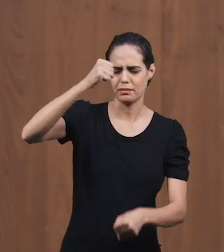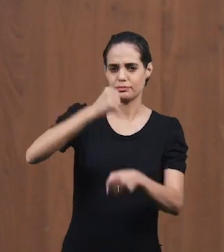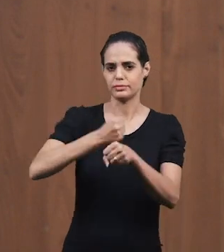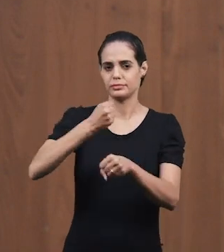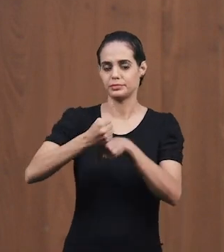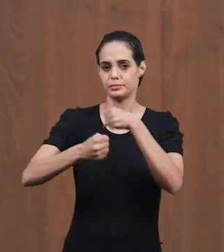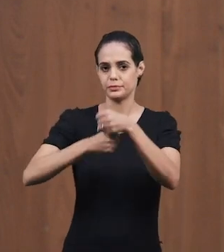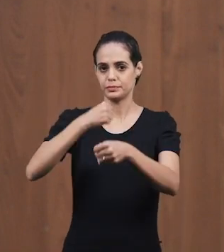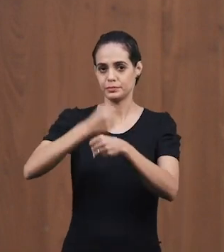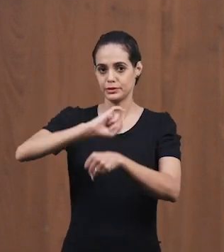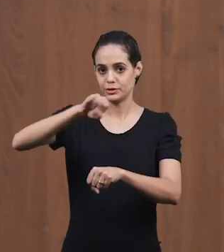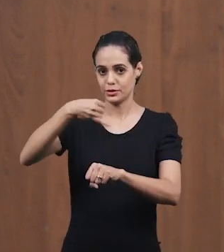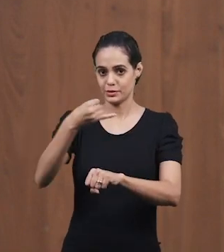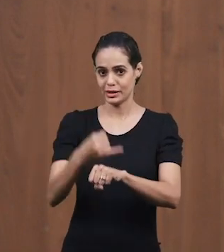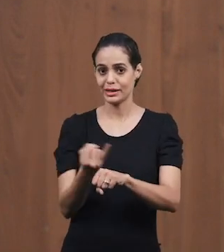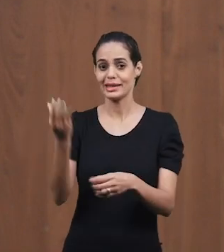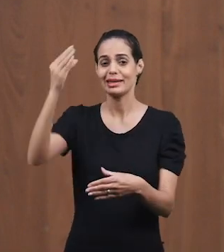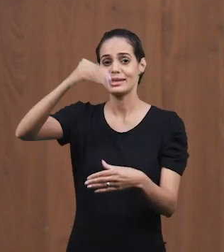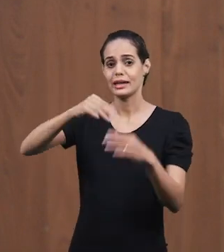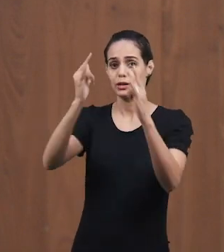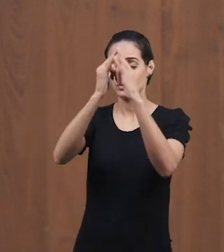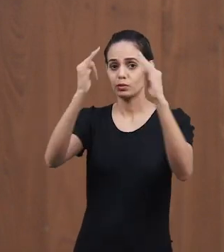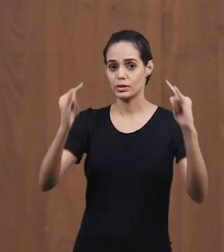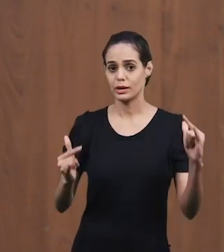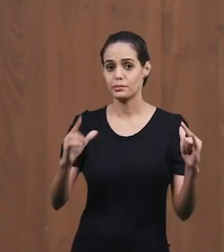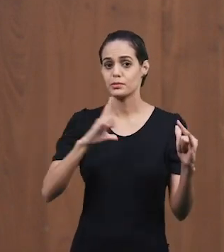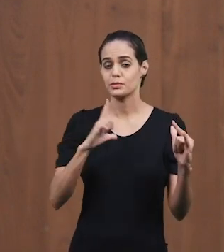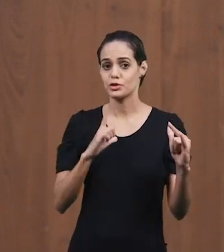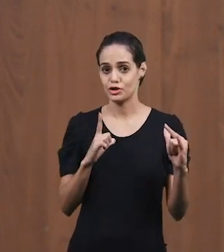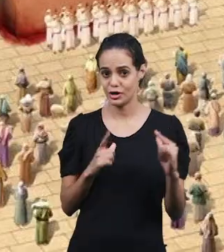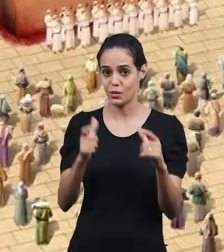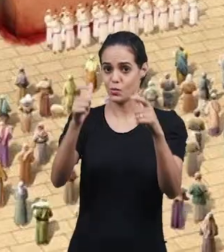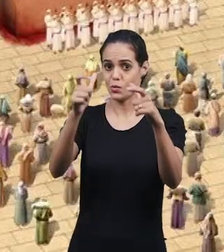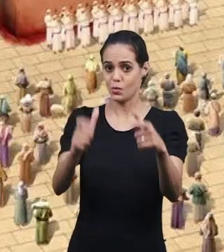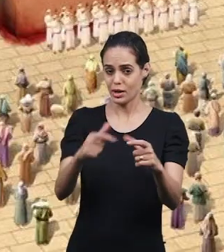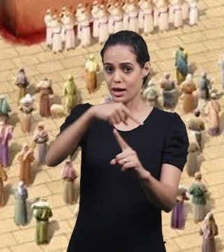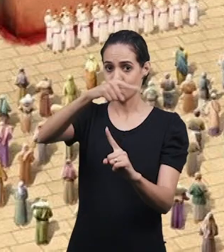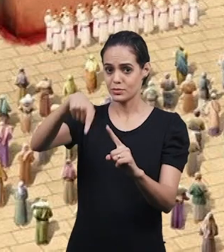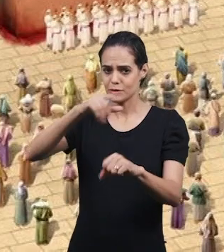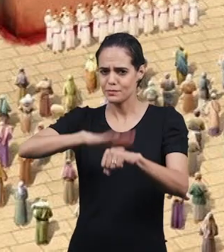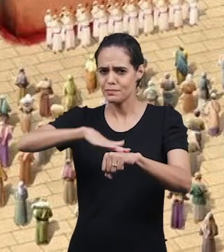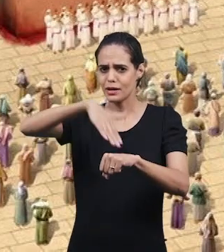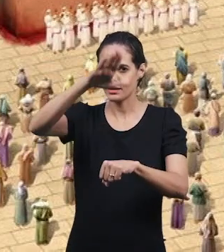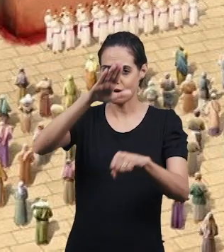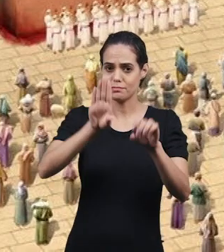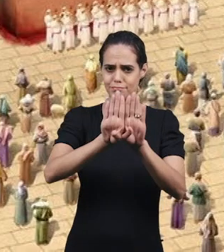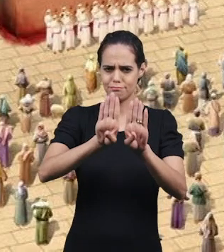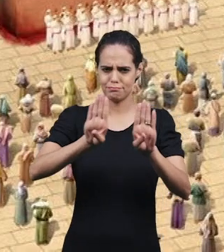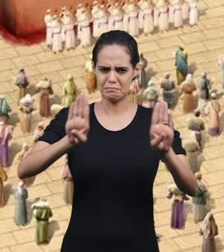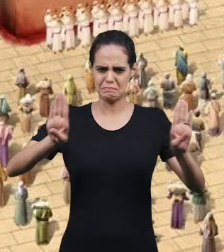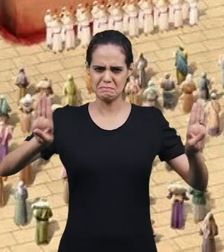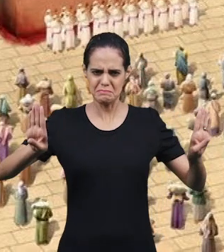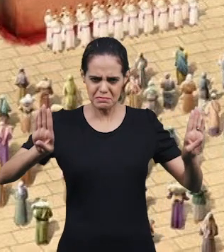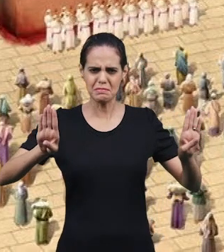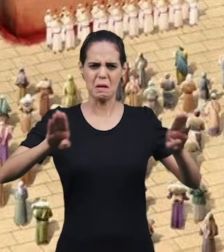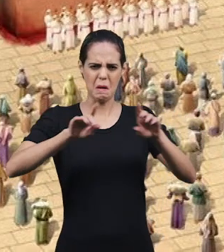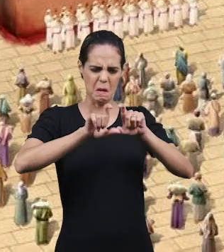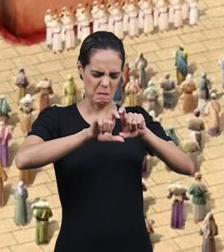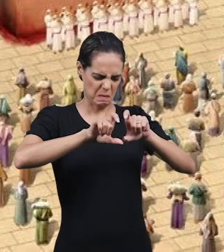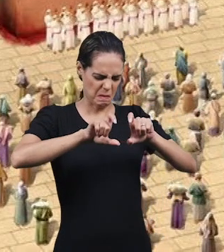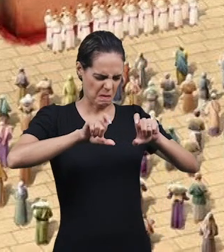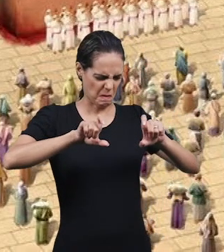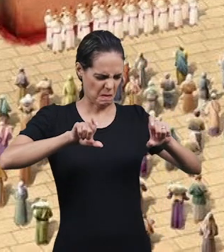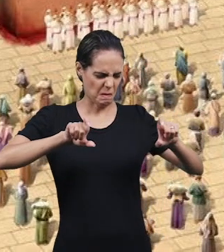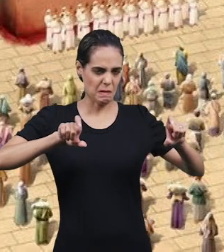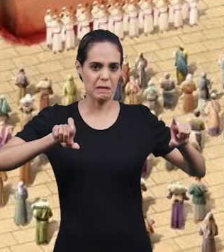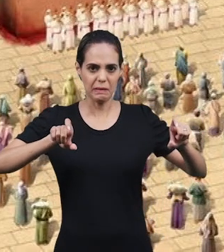construit à Jérusalem. Là, à l'intérieur du temple, le Saint des Saints aussi était protégé par un rideau très épais qui